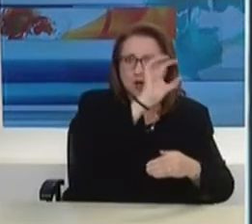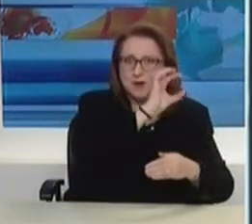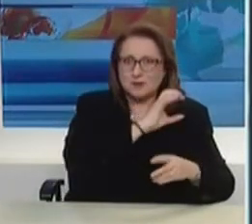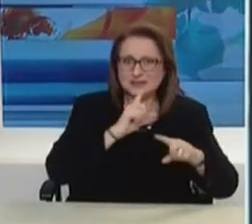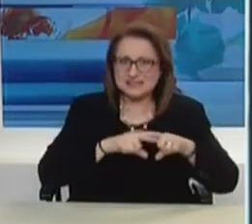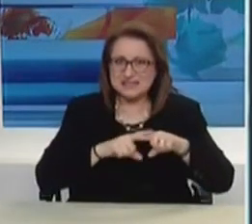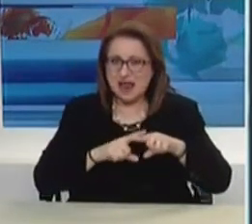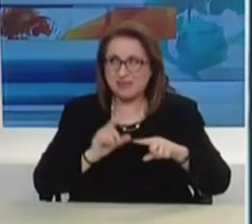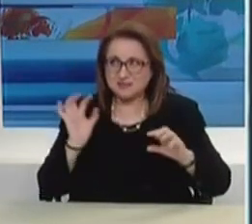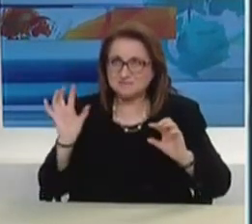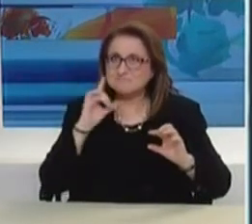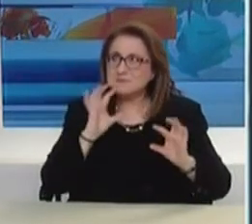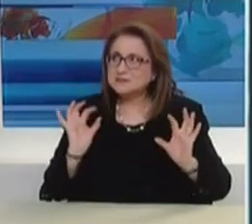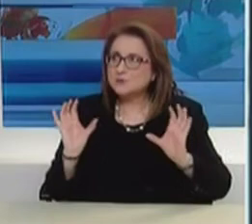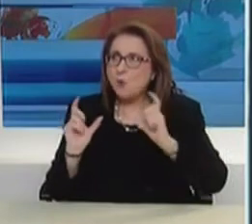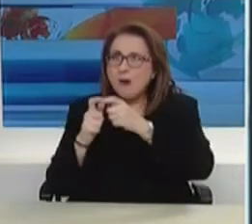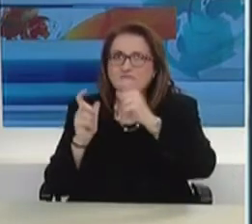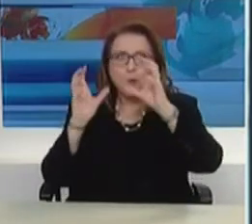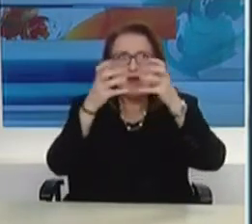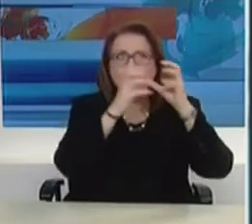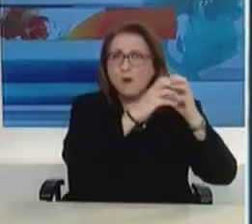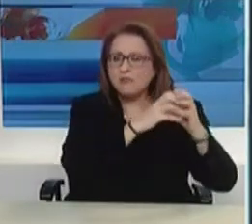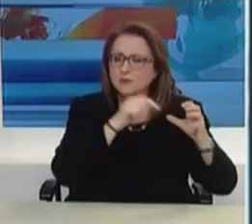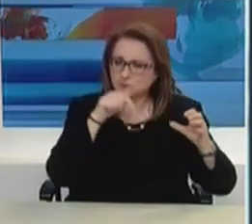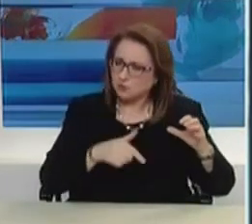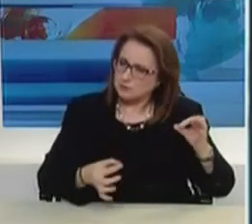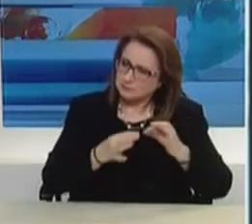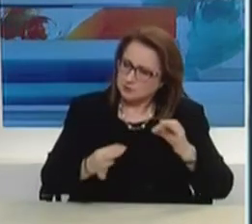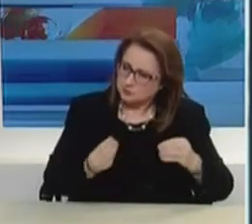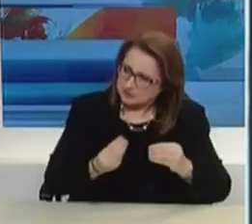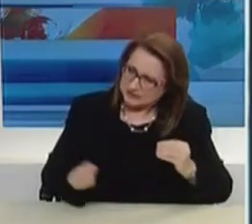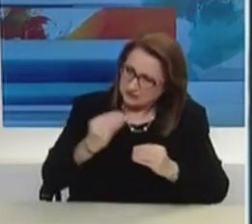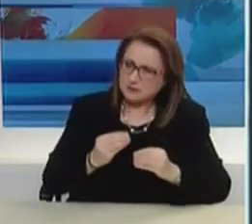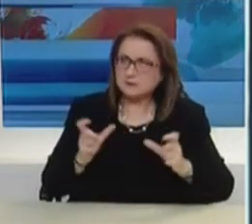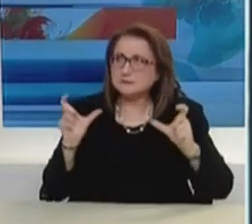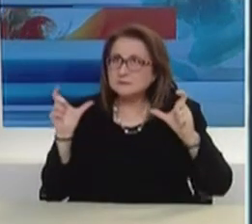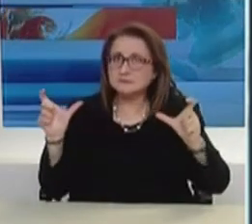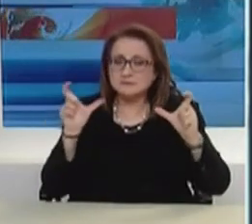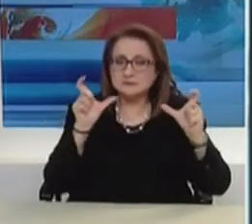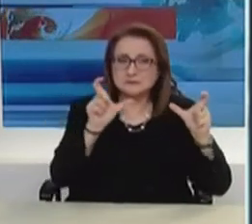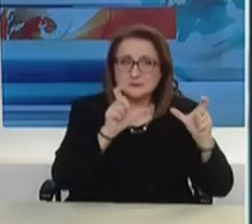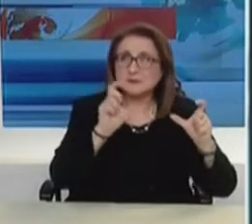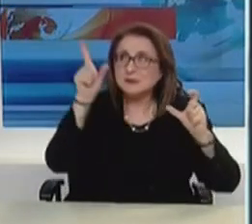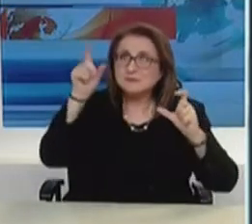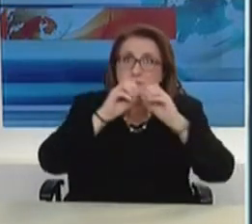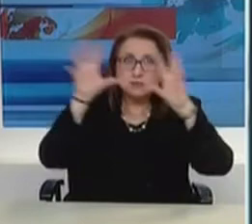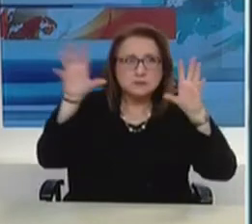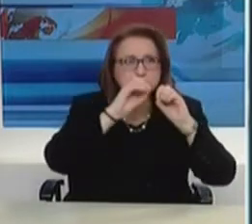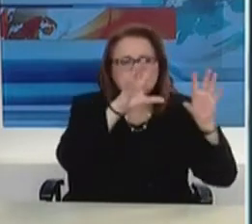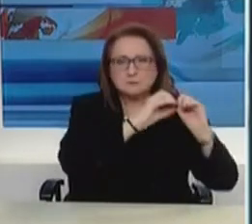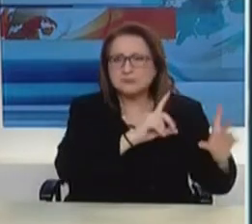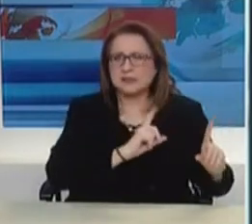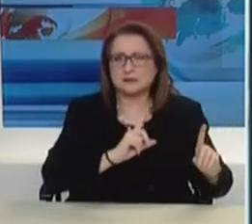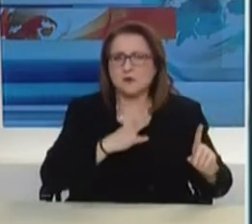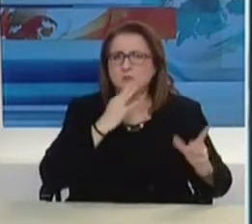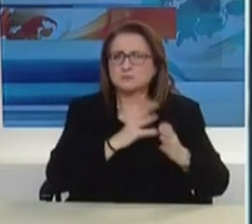στη λήψη πρόσθετων μέτρων τοπικού χαρακτήρα για να αποφύγουμε ευρύτερη εξάπλωση της νόσου στις συγκεκριμένες περιοχές. Ως εκ